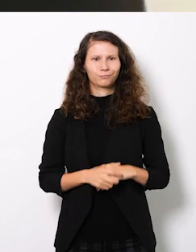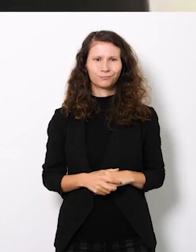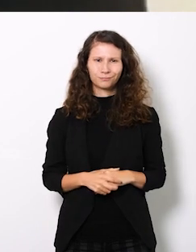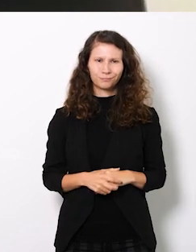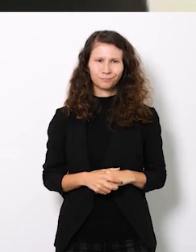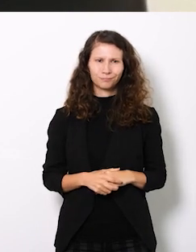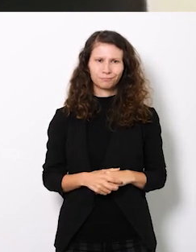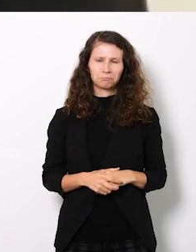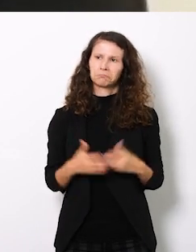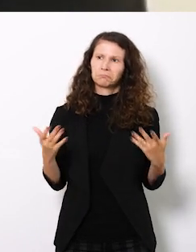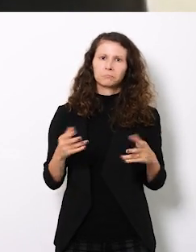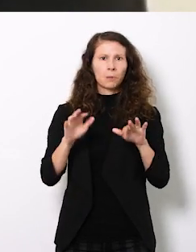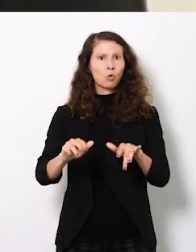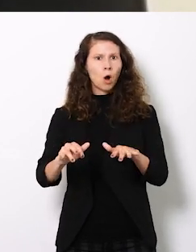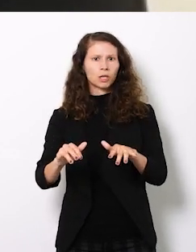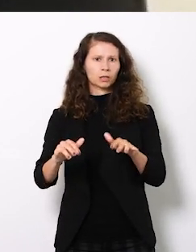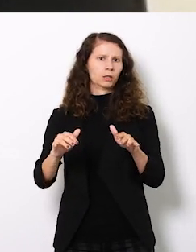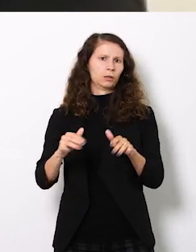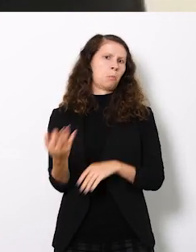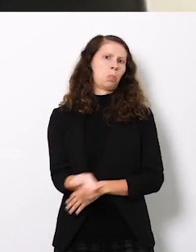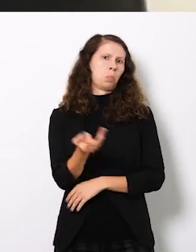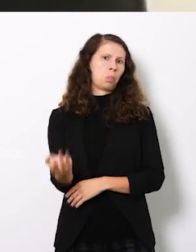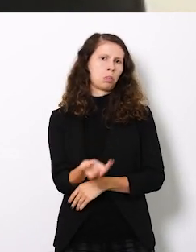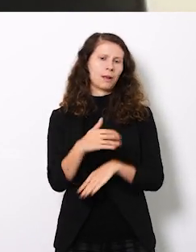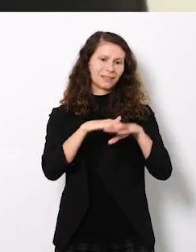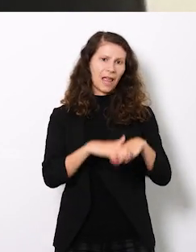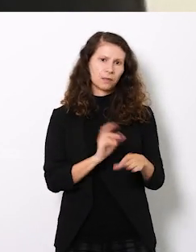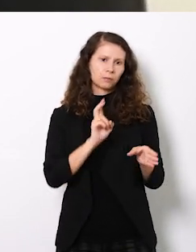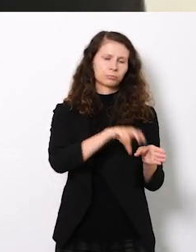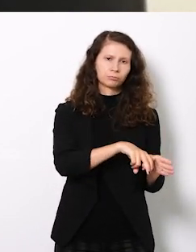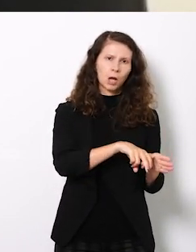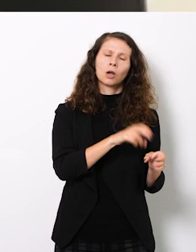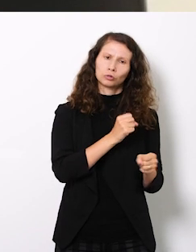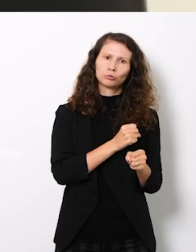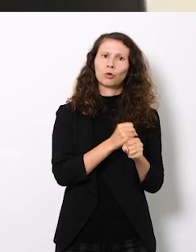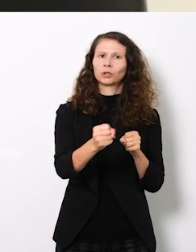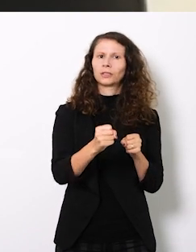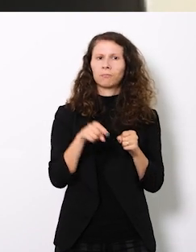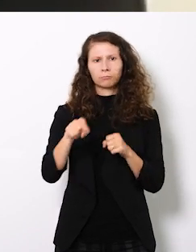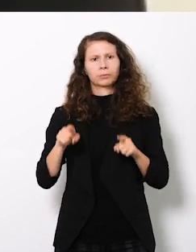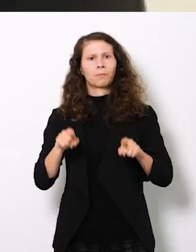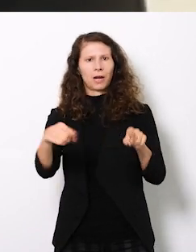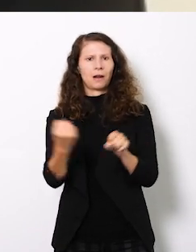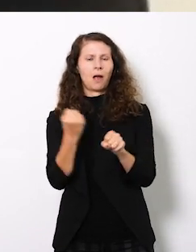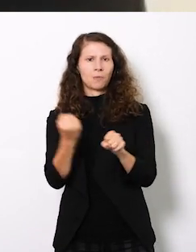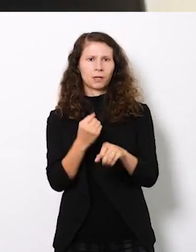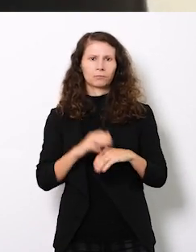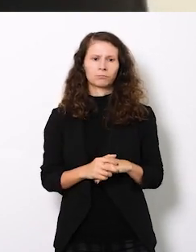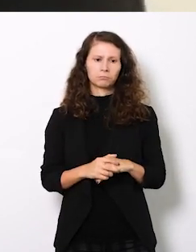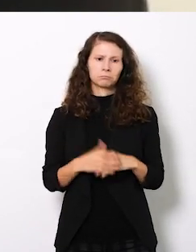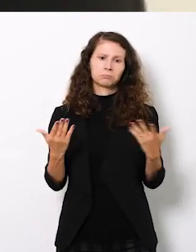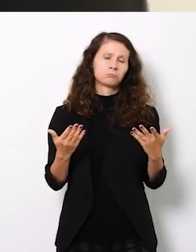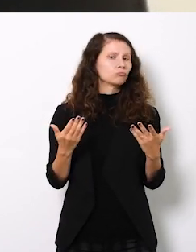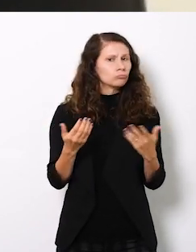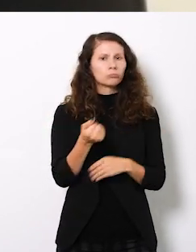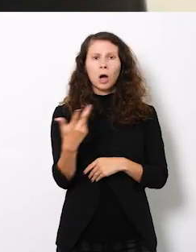auch ohne große Bürokratie nach dem Renteneintritt, auch dem früheren Renteneintritt als heute, vielleicht noch teilweise einige Stunden